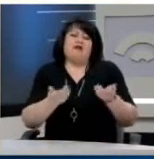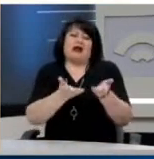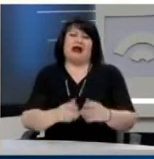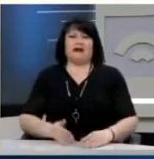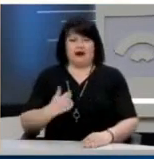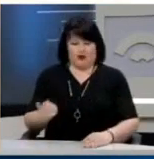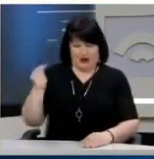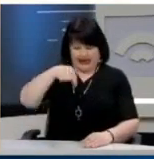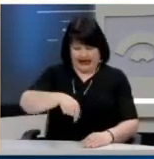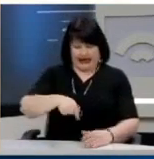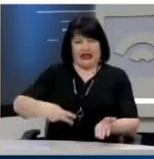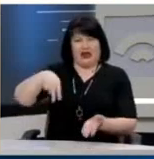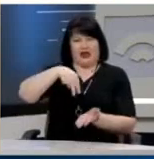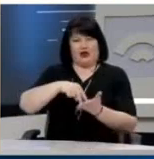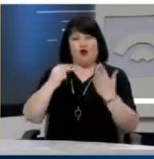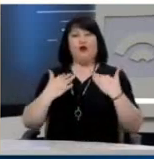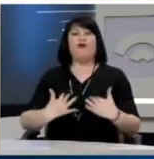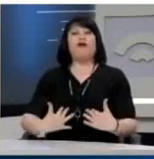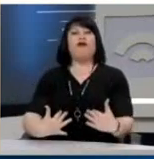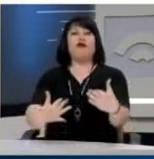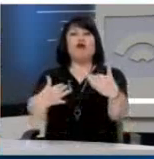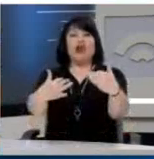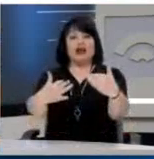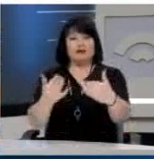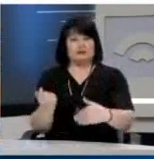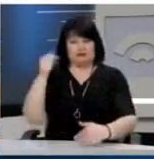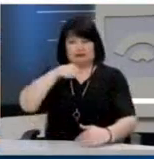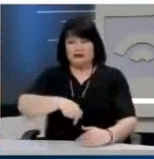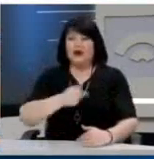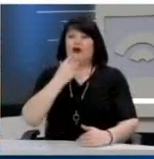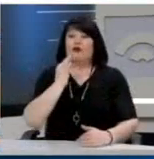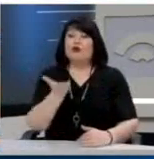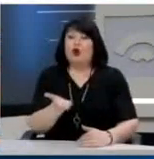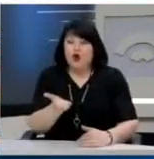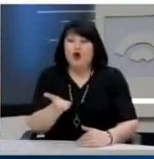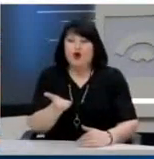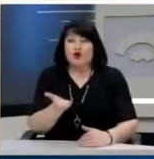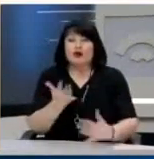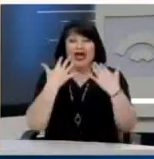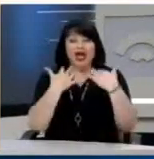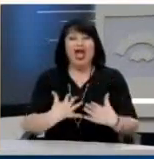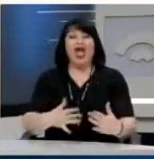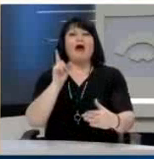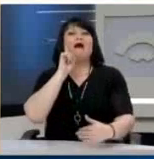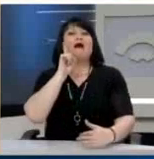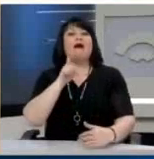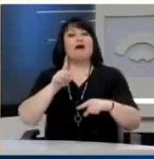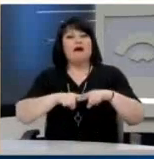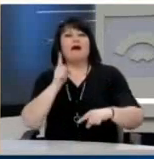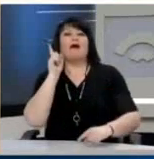εδώ ενώπιον της Βουλής των Ελλήνων, ενώπιον της εθνικής αντιπροσωπείας και των Ελλήνων και Ελληνίδων